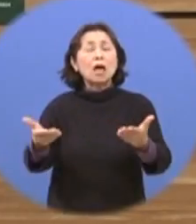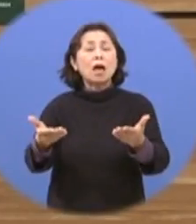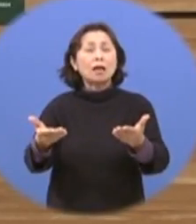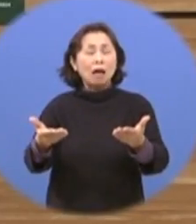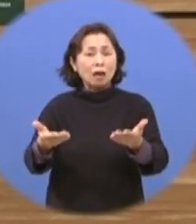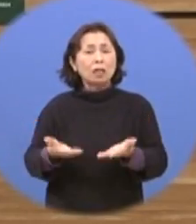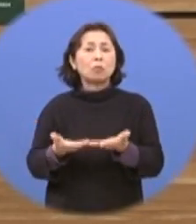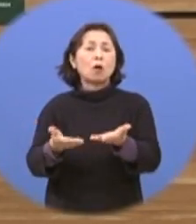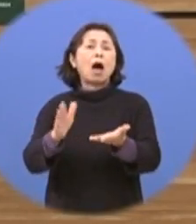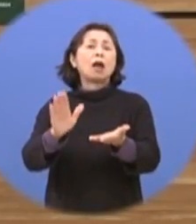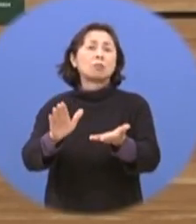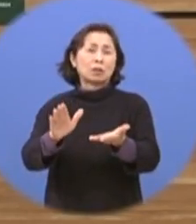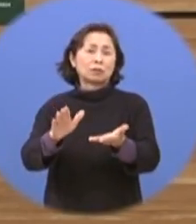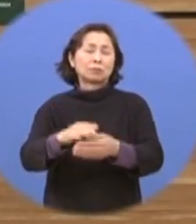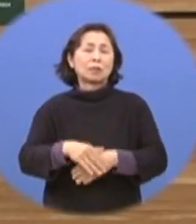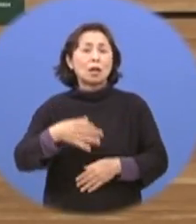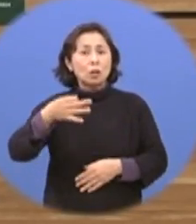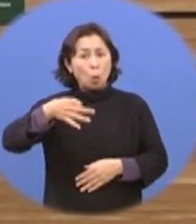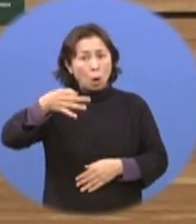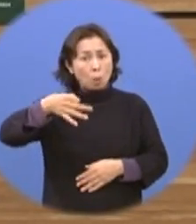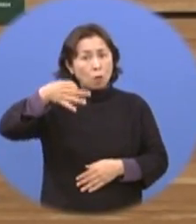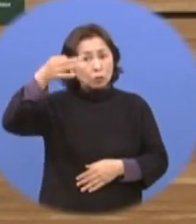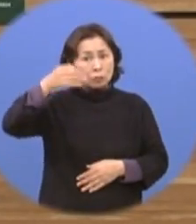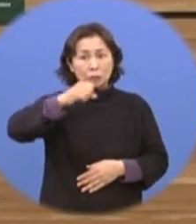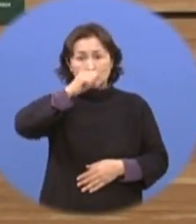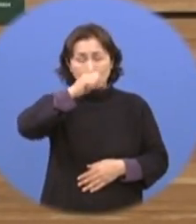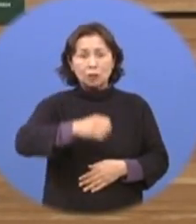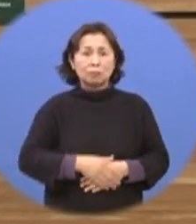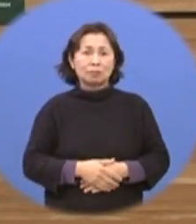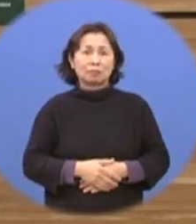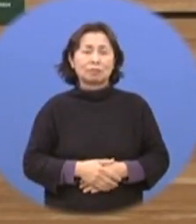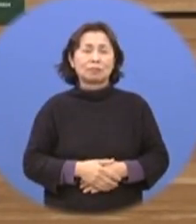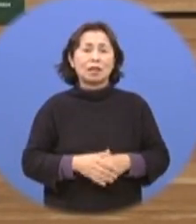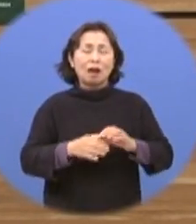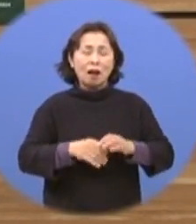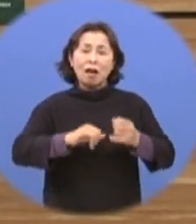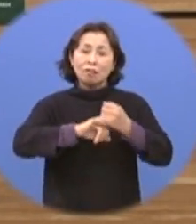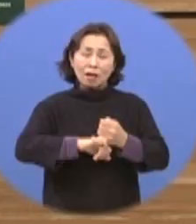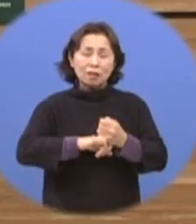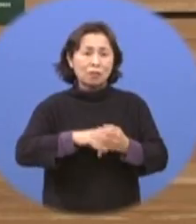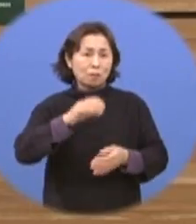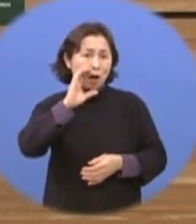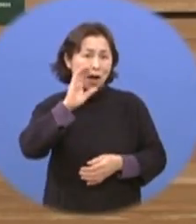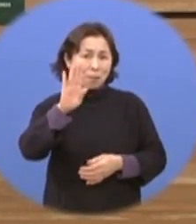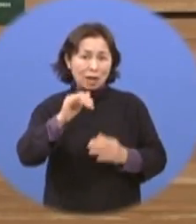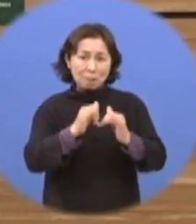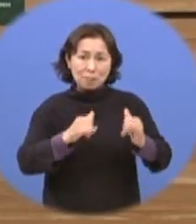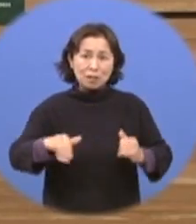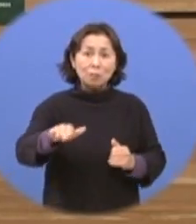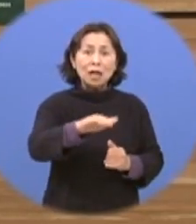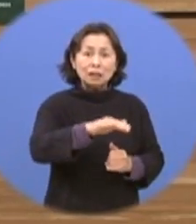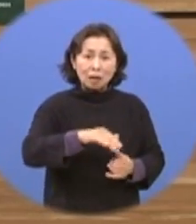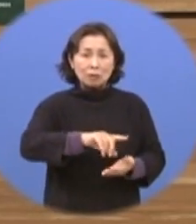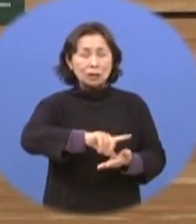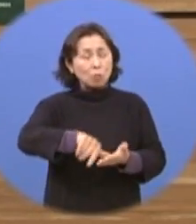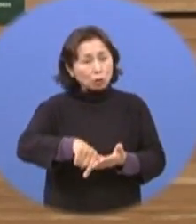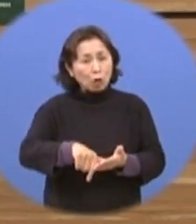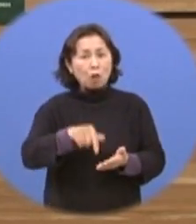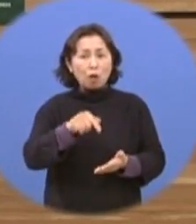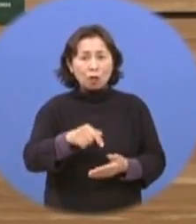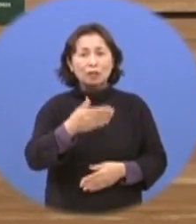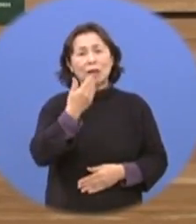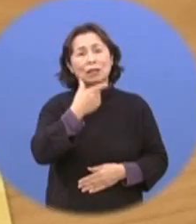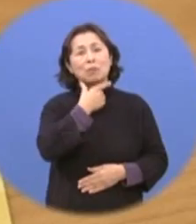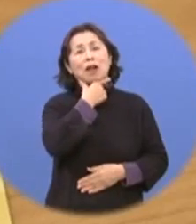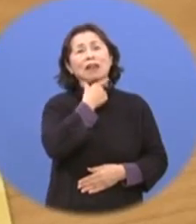高くなってきておりますのでぜひとも県民の皆さんも地元ねもうですね自分を食べていただきたいと思っており